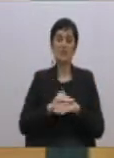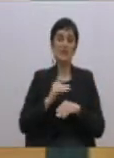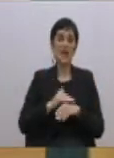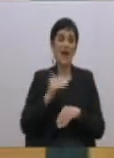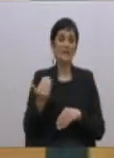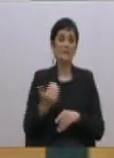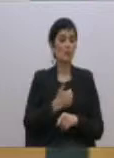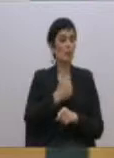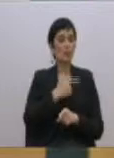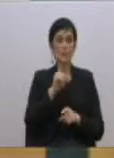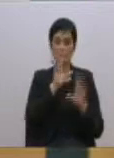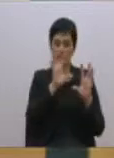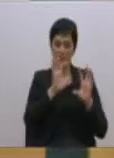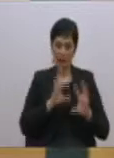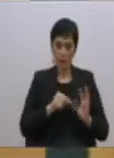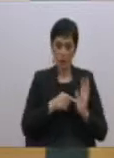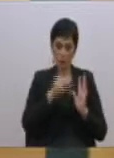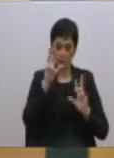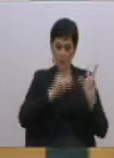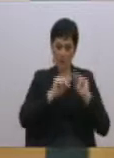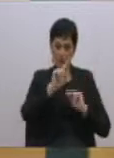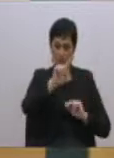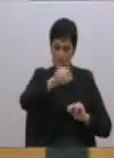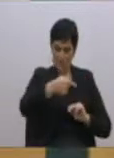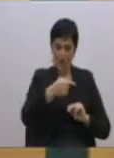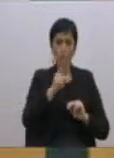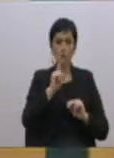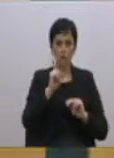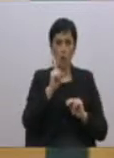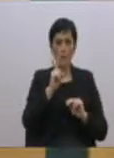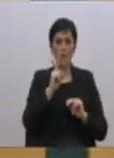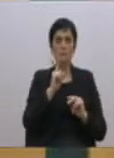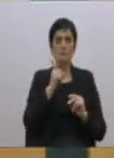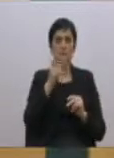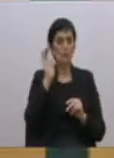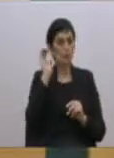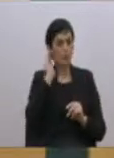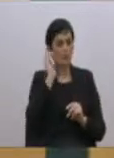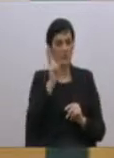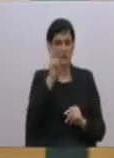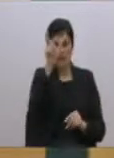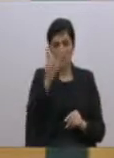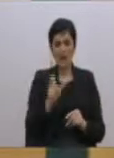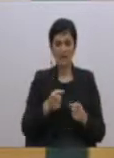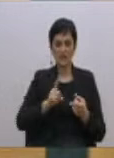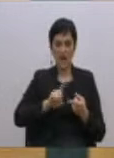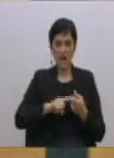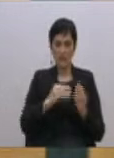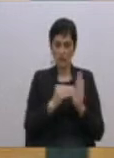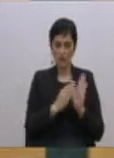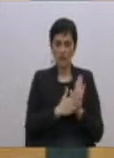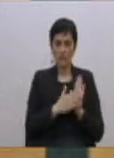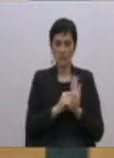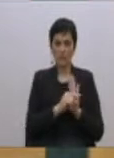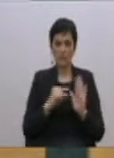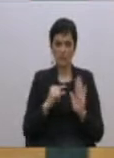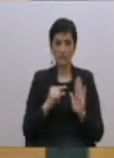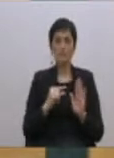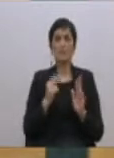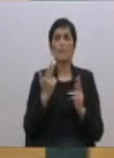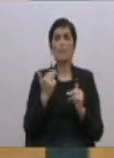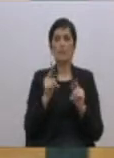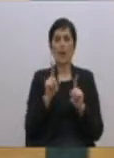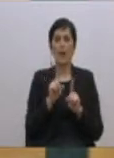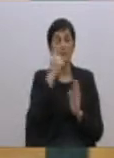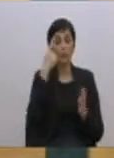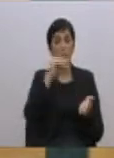gata, alis nebuli, val de bulebarum, comitetul Magamarto, Sajaro, Sodomada, Mosmena, candidatul Fenda Kavširevit. Da, să vedem,